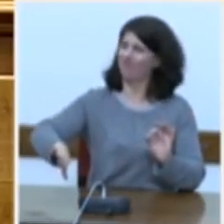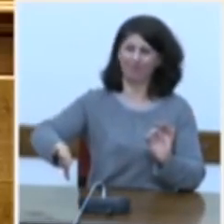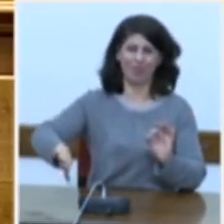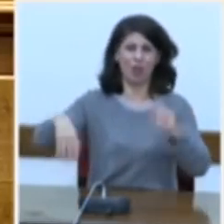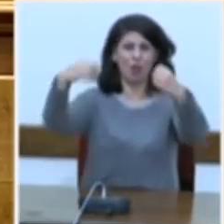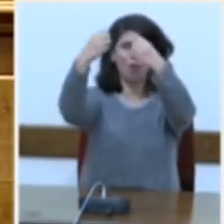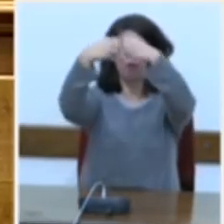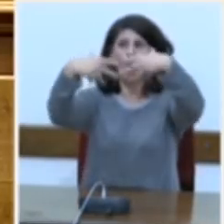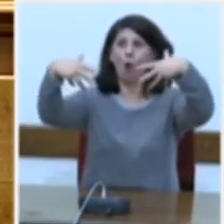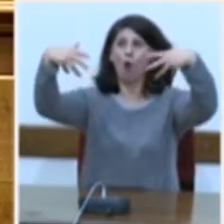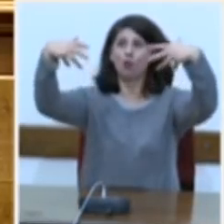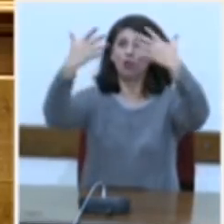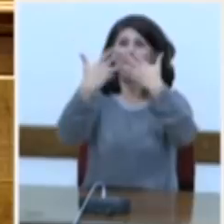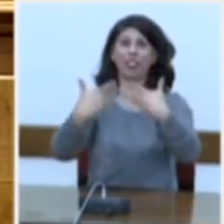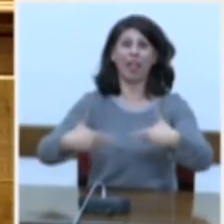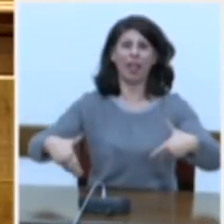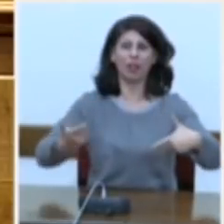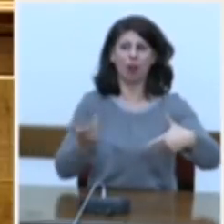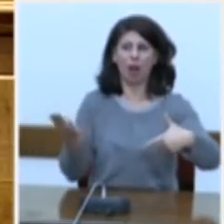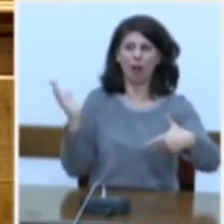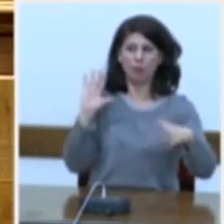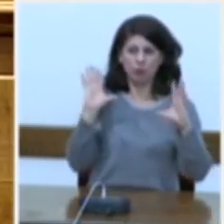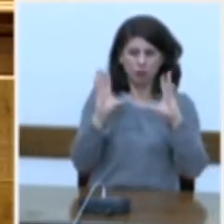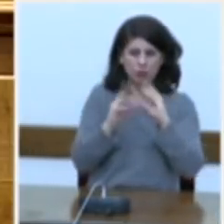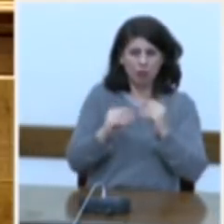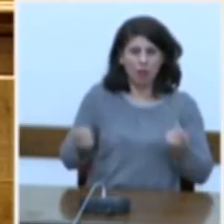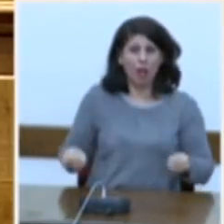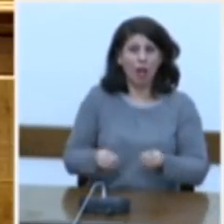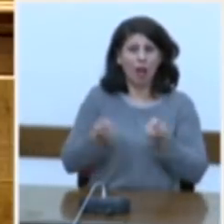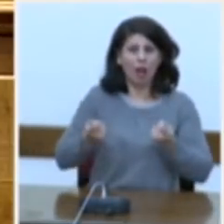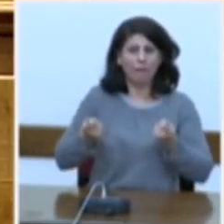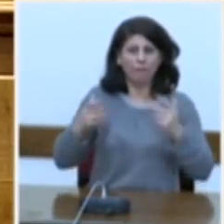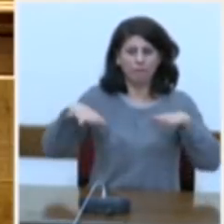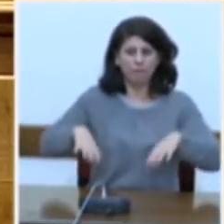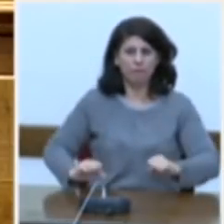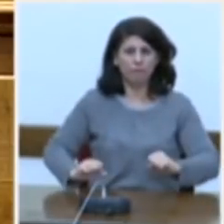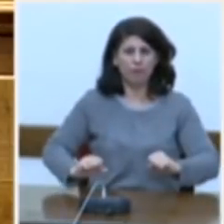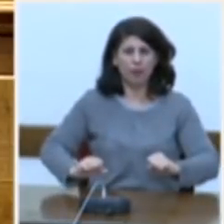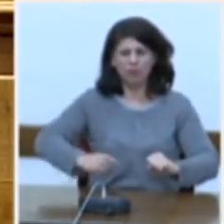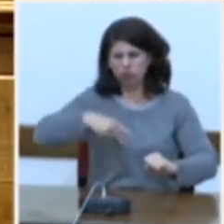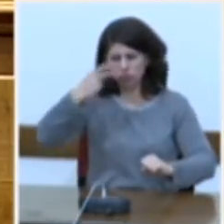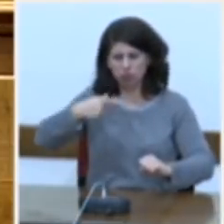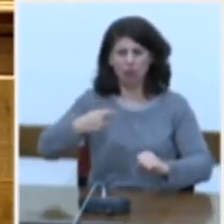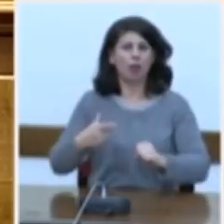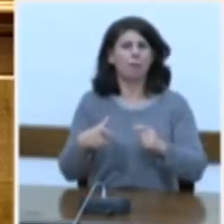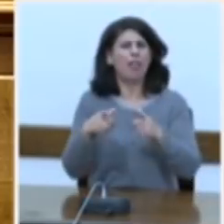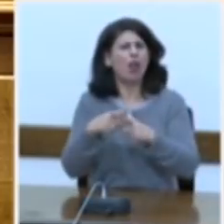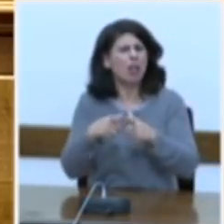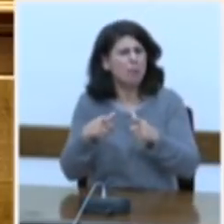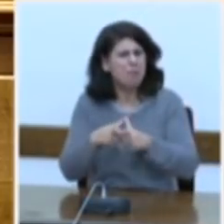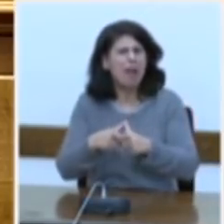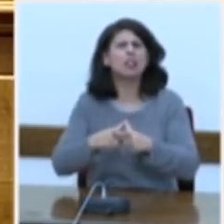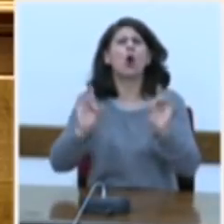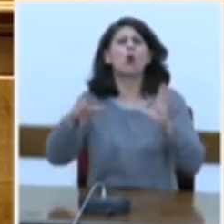ράμπας υπάρχει ένα εργασιακό καθεστώς ασυδοσίας με απλήρωτες πρόβες, με αδήλωτη